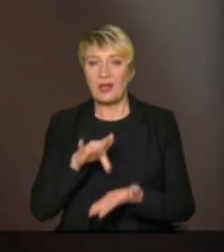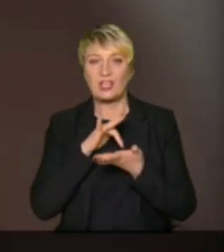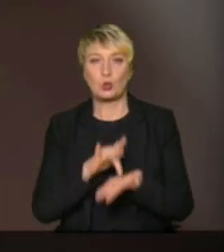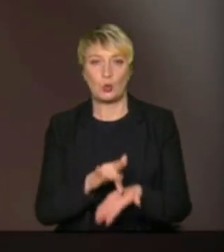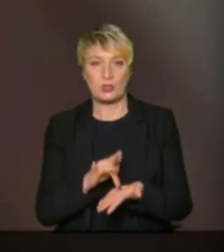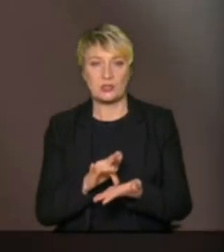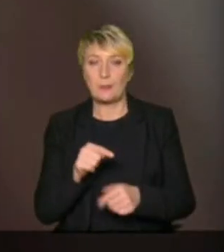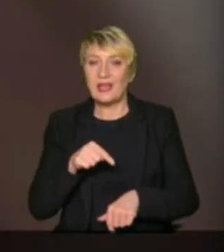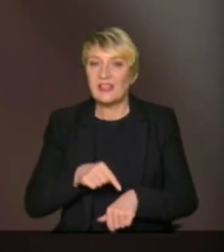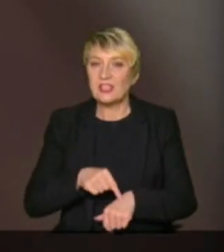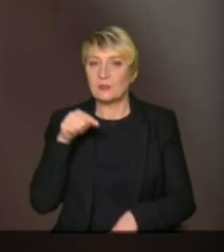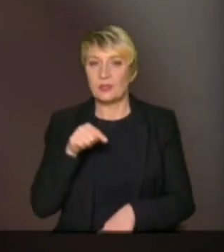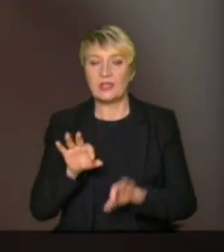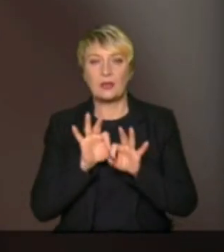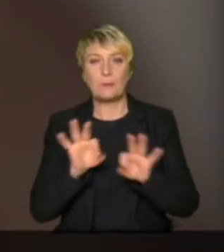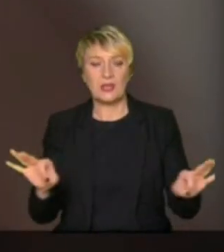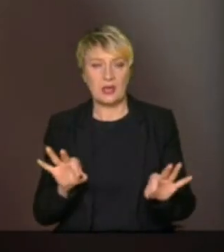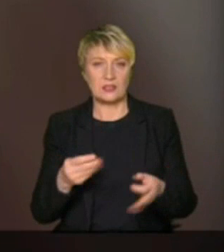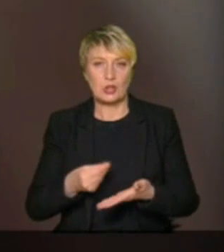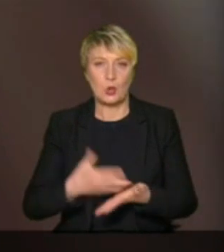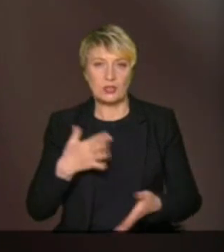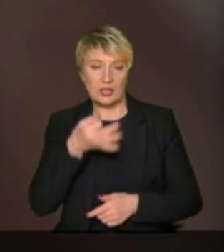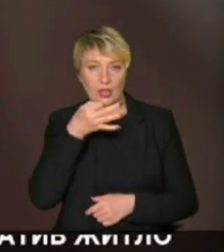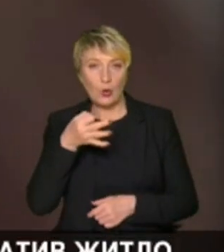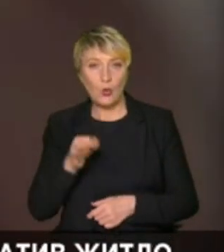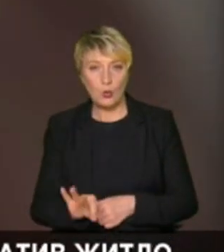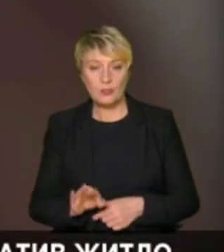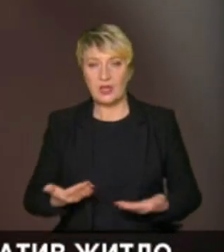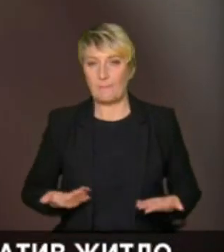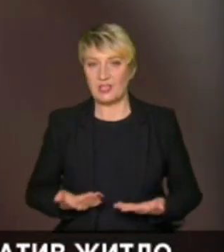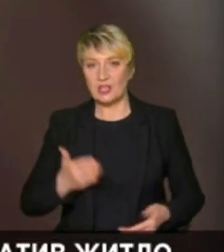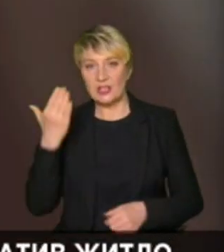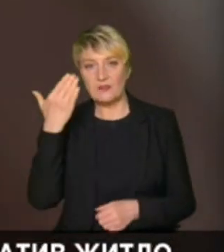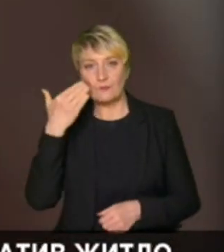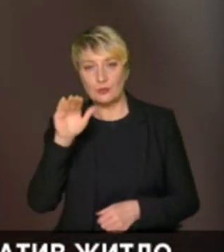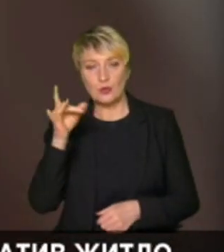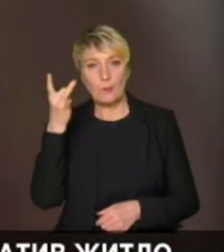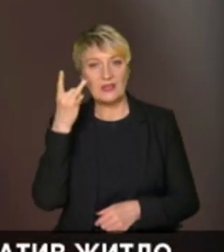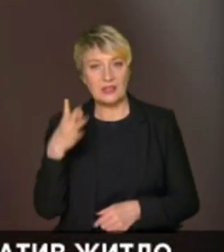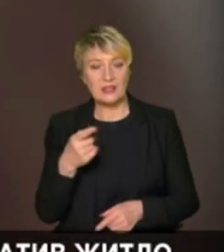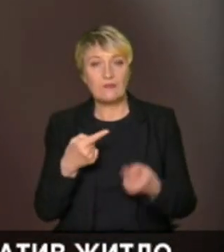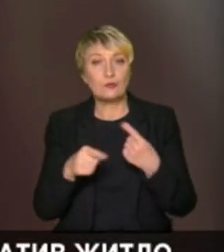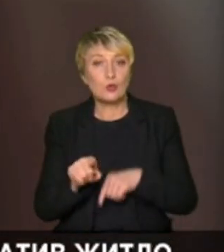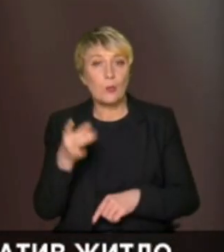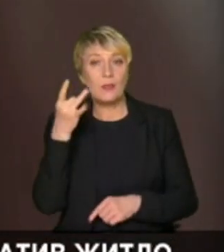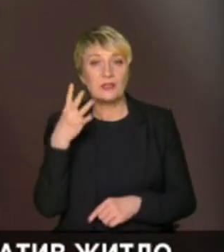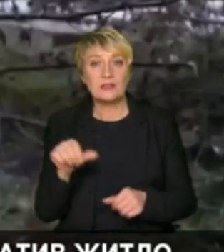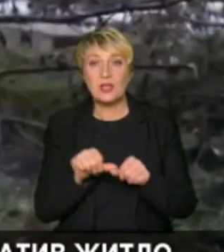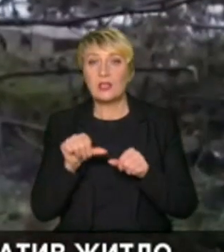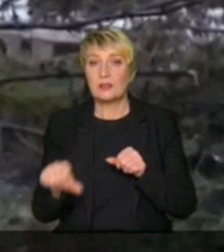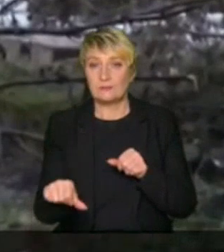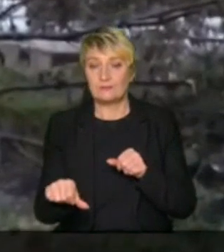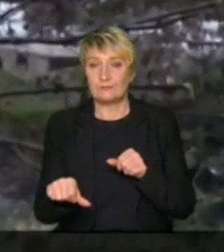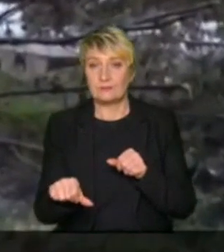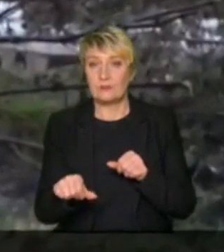этот прекрасный, драгоценный опыт, пожив в чужом менталитете, в другом менталитете, отличном от твоего.